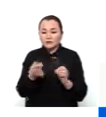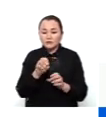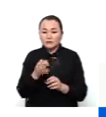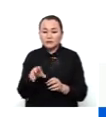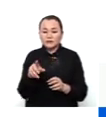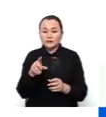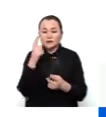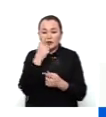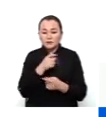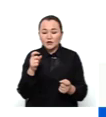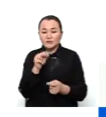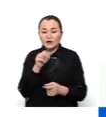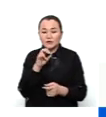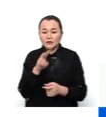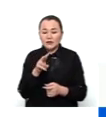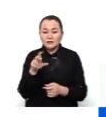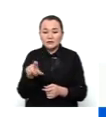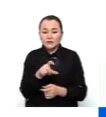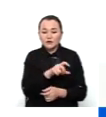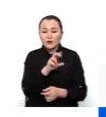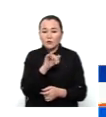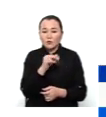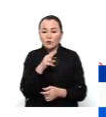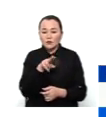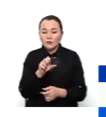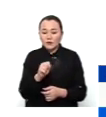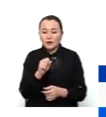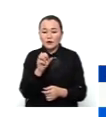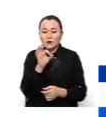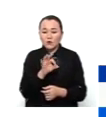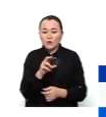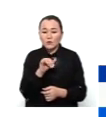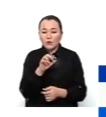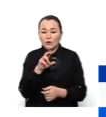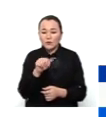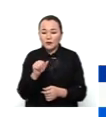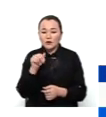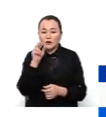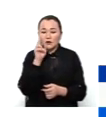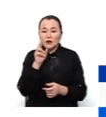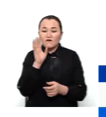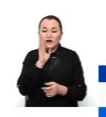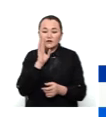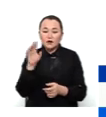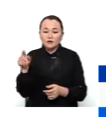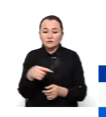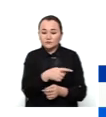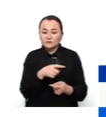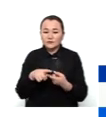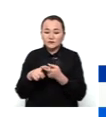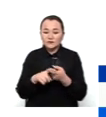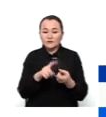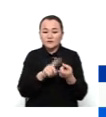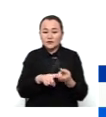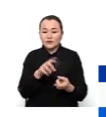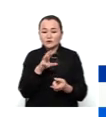сообщается дальше с речкой Букпа. По Букпе бежит к шлюзам Федоровского водохранилища. Соединяется